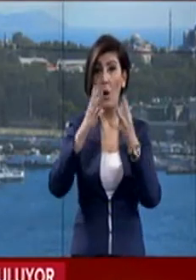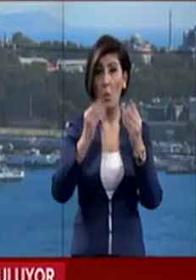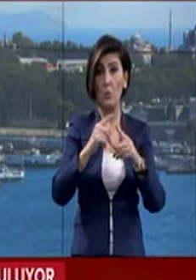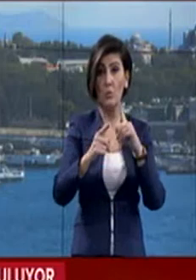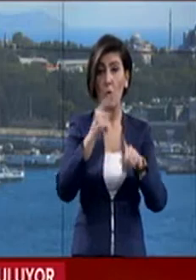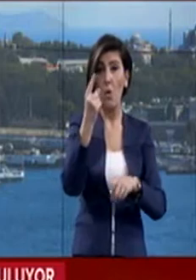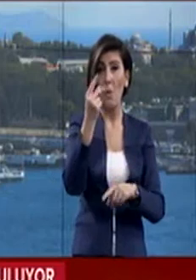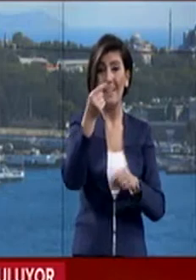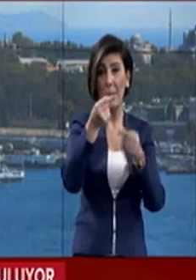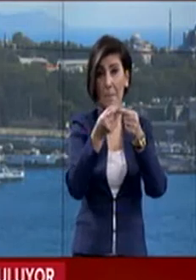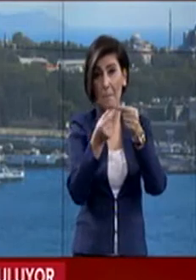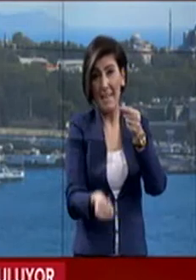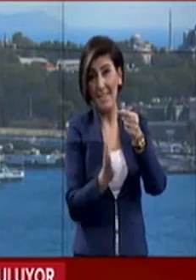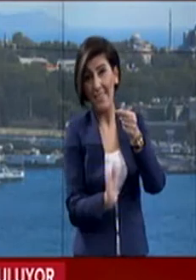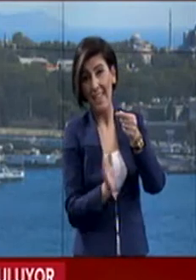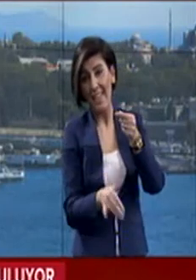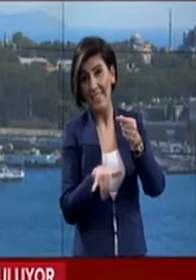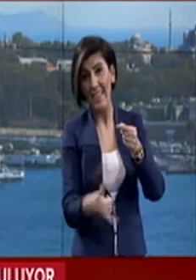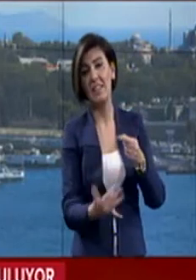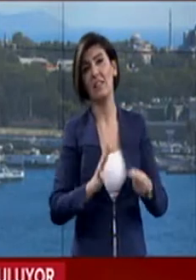müze 12 metre derinlikte yer alıyor.